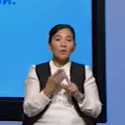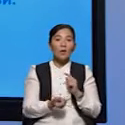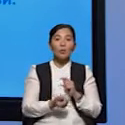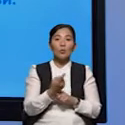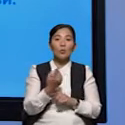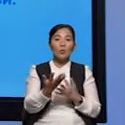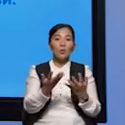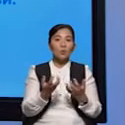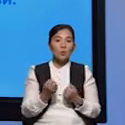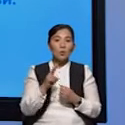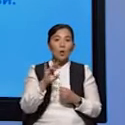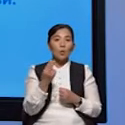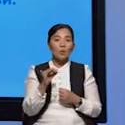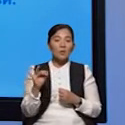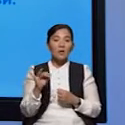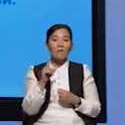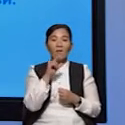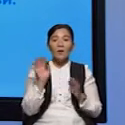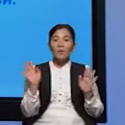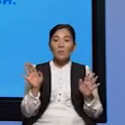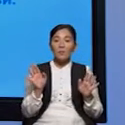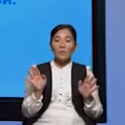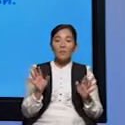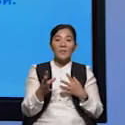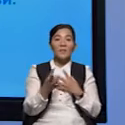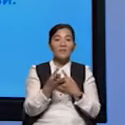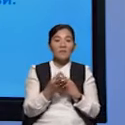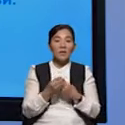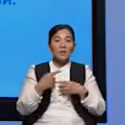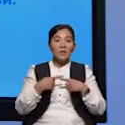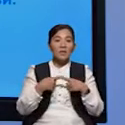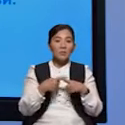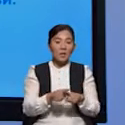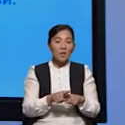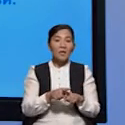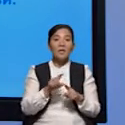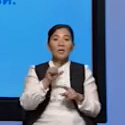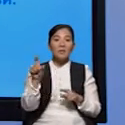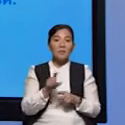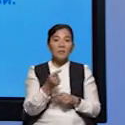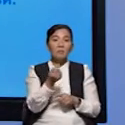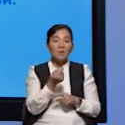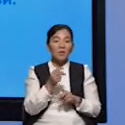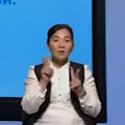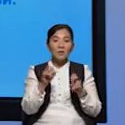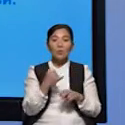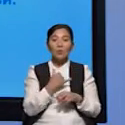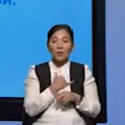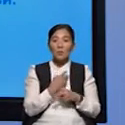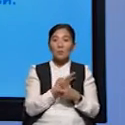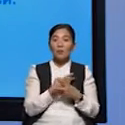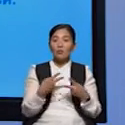– откуда берутся куцые воробьи. Мы с вами разбили текст на микротемы, и вот у